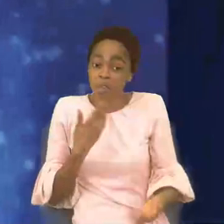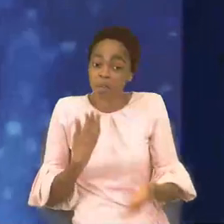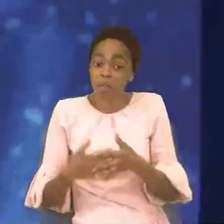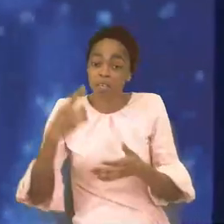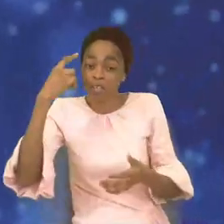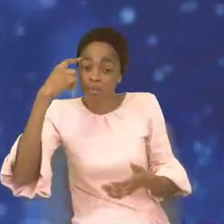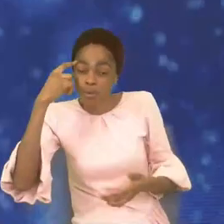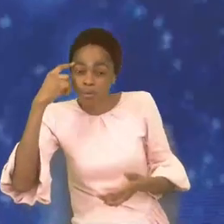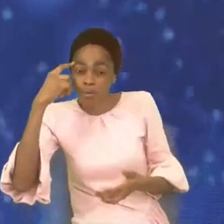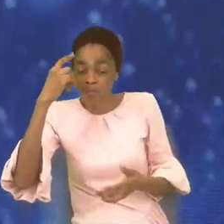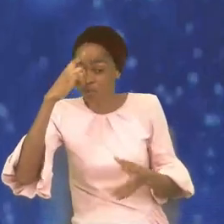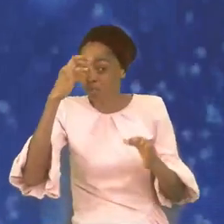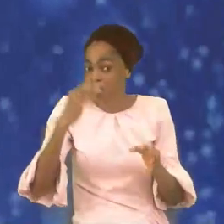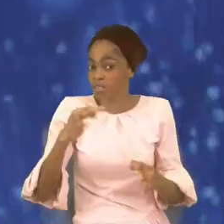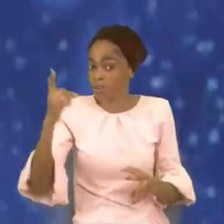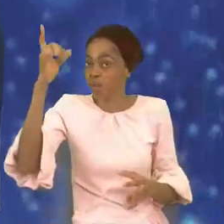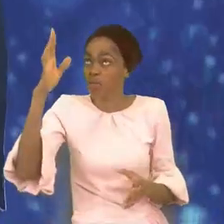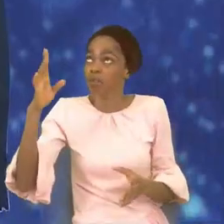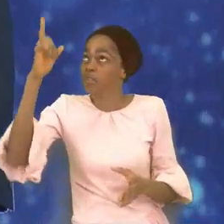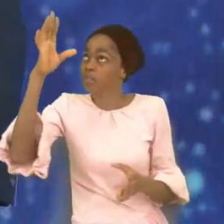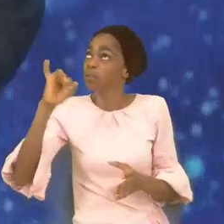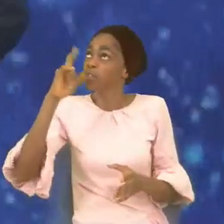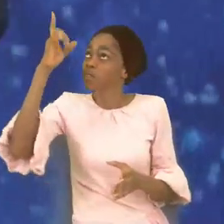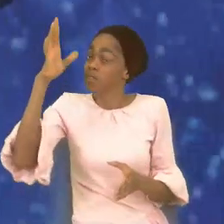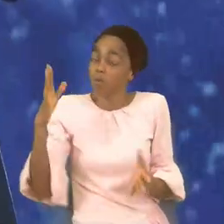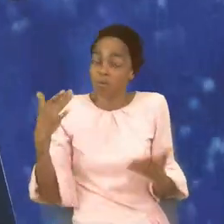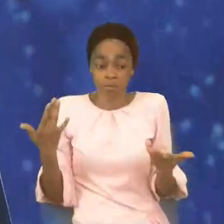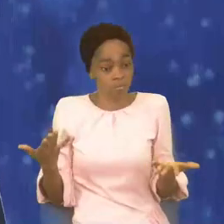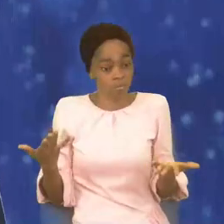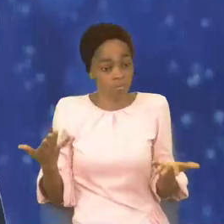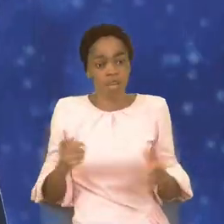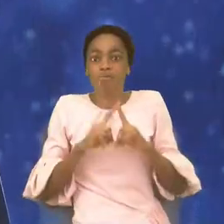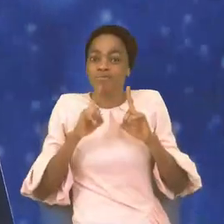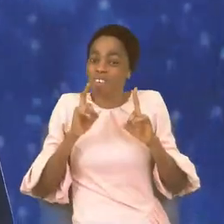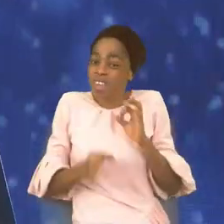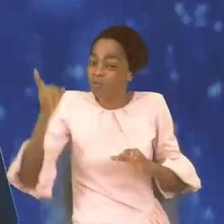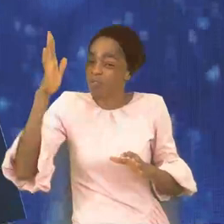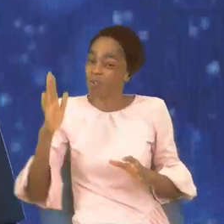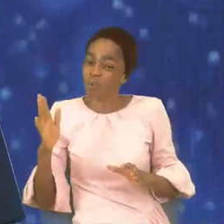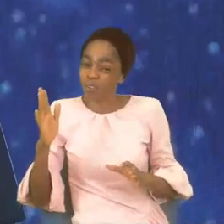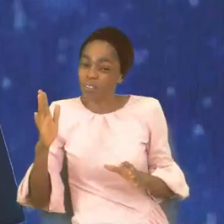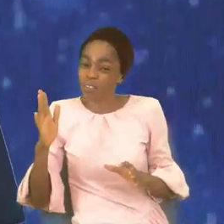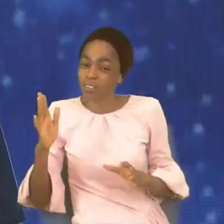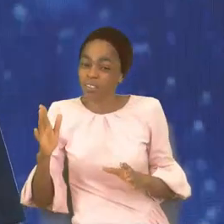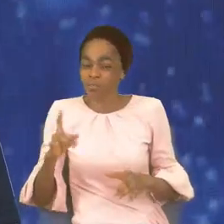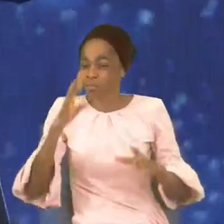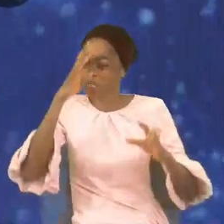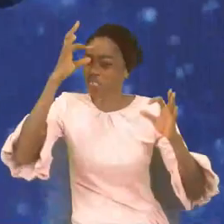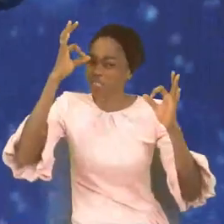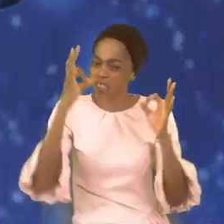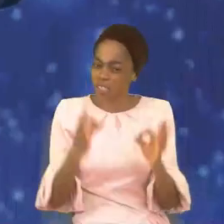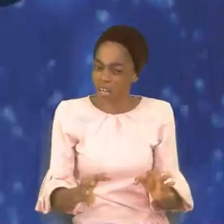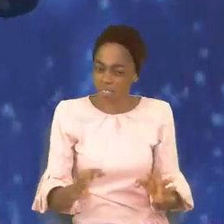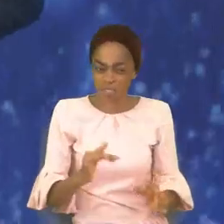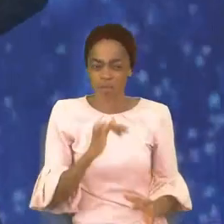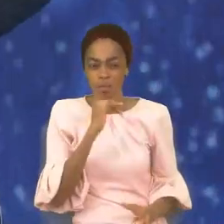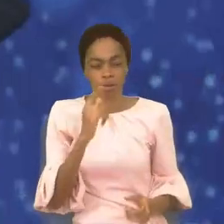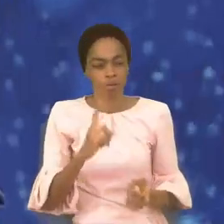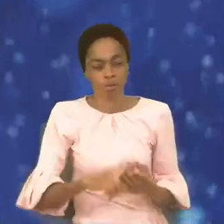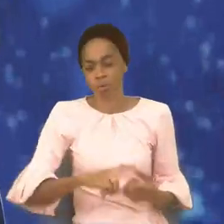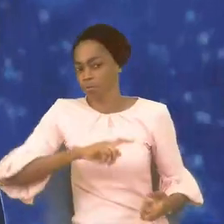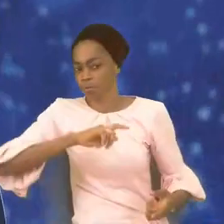sa décision. S'il est Dieu, alors, sinon, sache, ô roi, si c'est là sa décision,